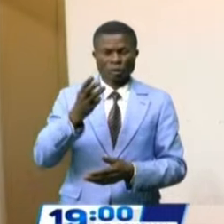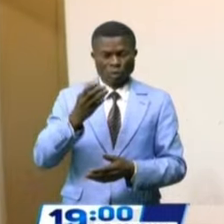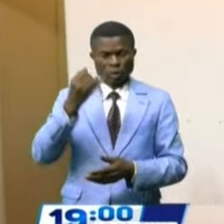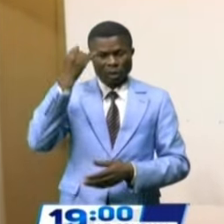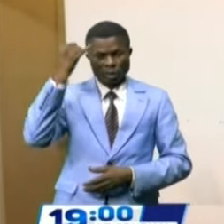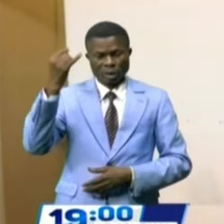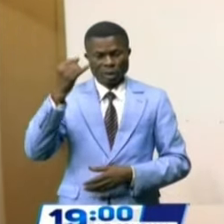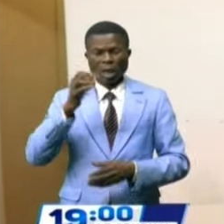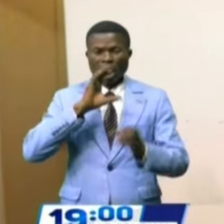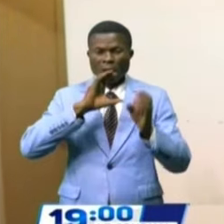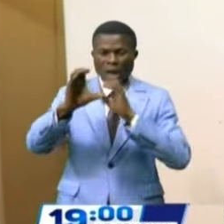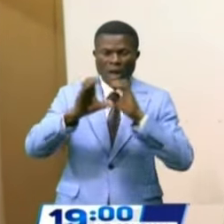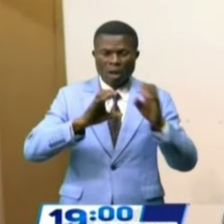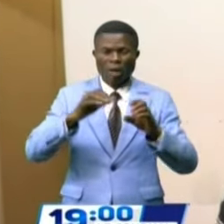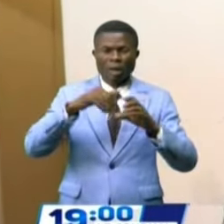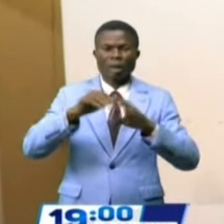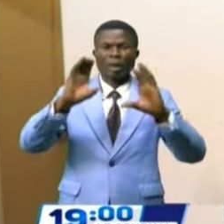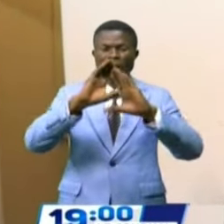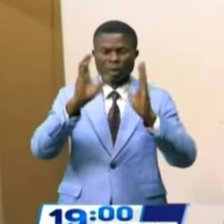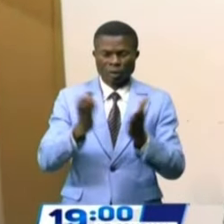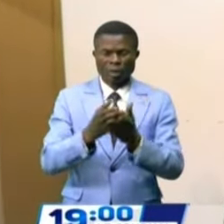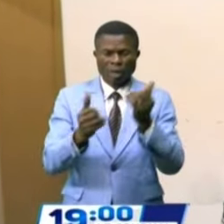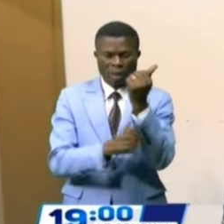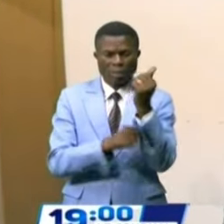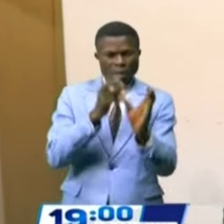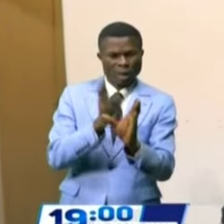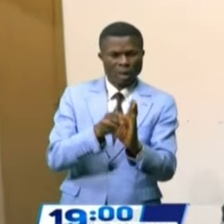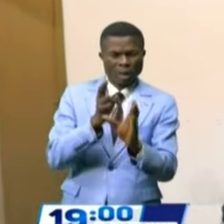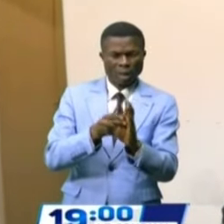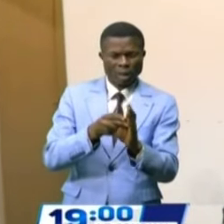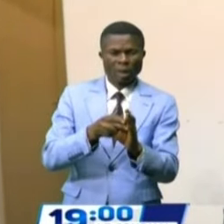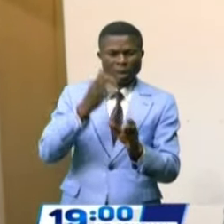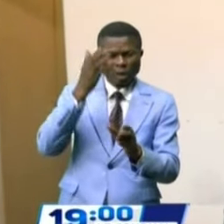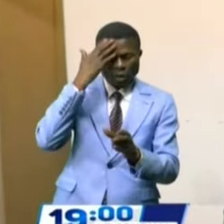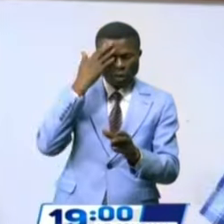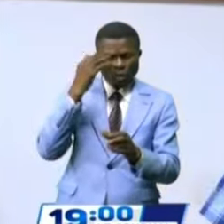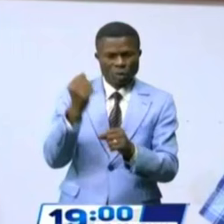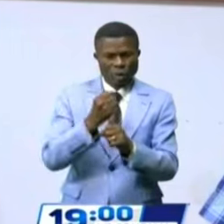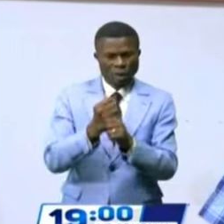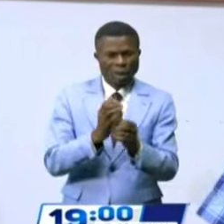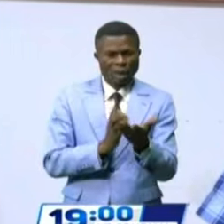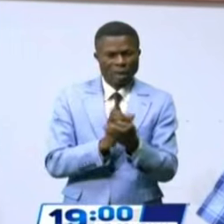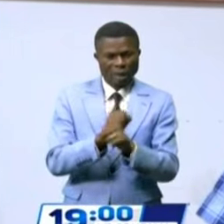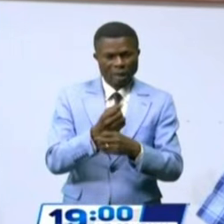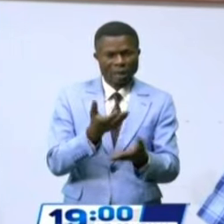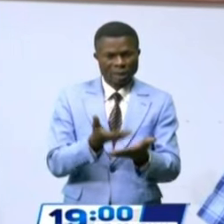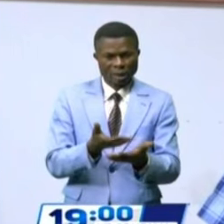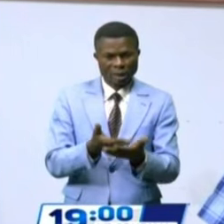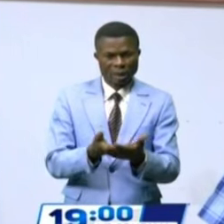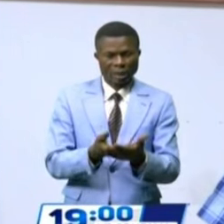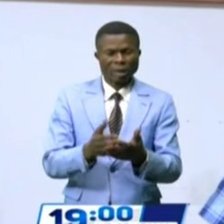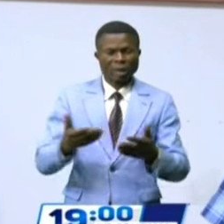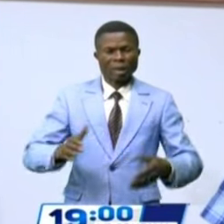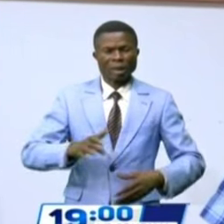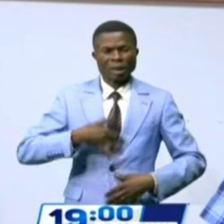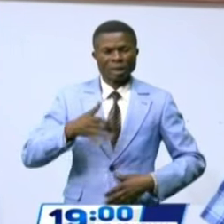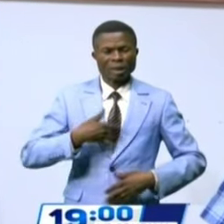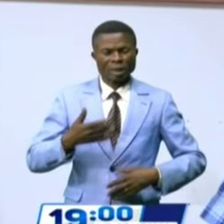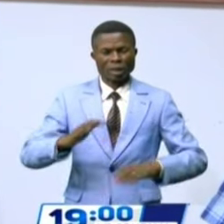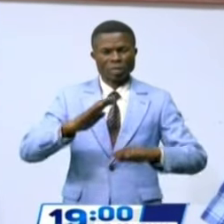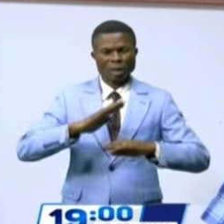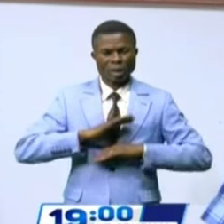pilier, c'est la communication dans la communauté pour que ces personnes aient accès aux services que nous mettons en place. C'est un sentiment de